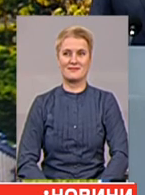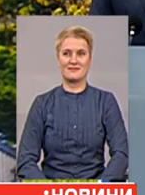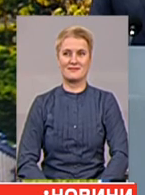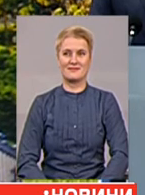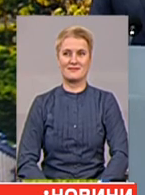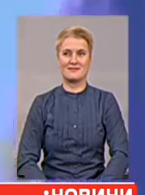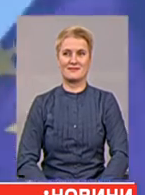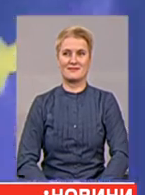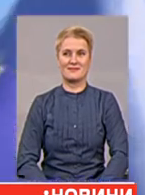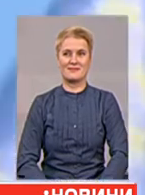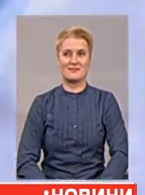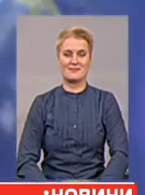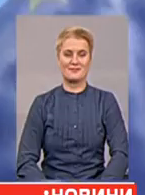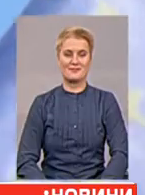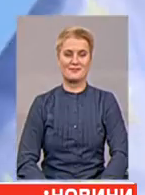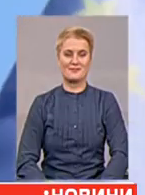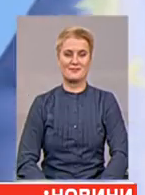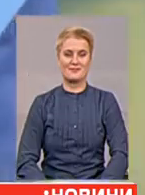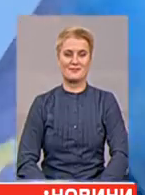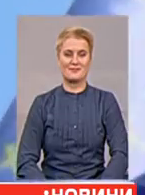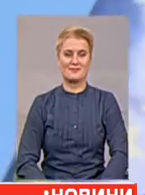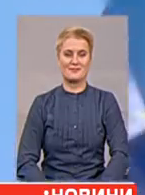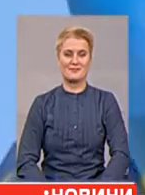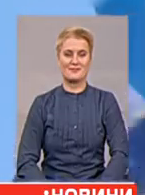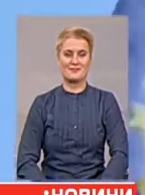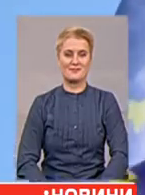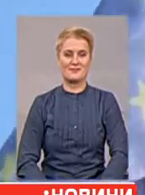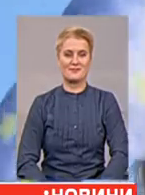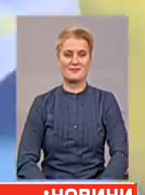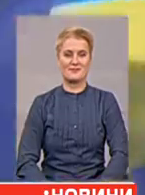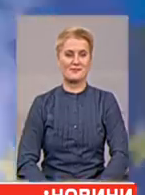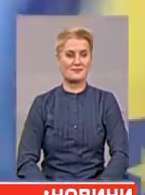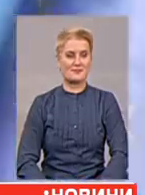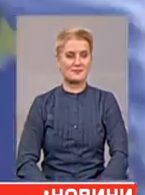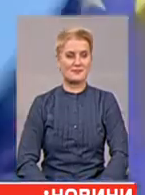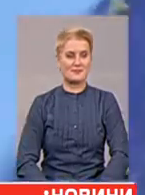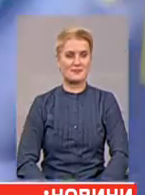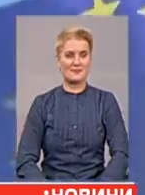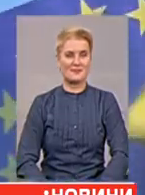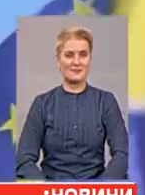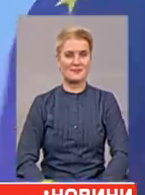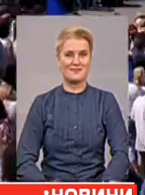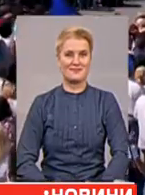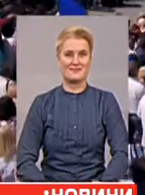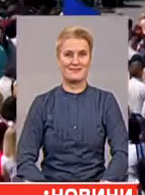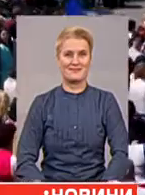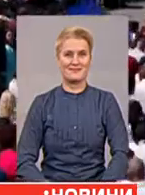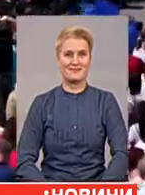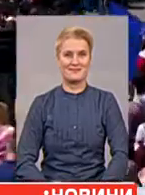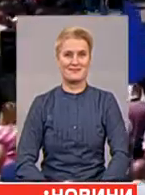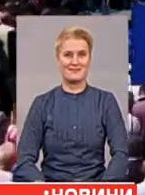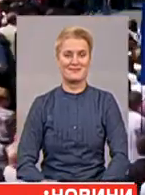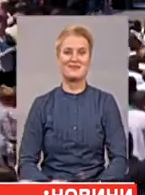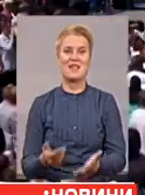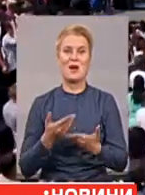Варшаві, чи вечеря в інших столицях, от тераса може достати до вольного часу українців з приятелями в ЕУ.